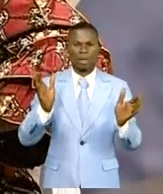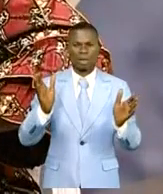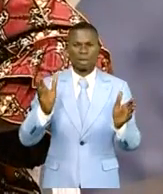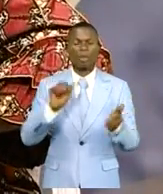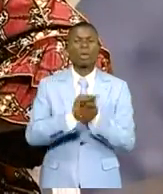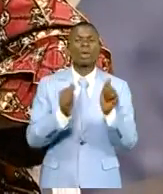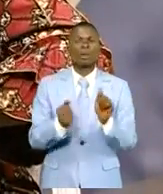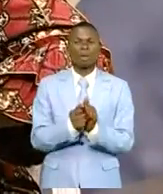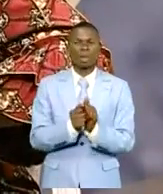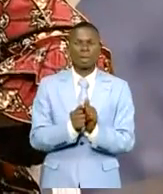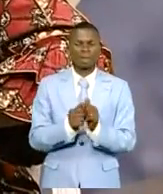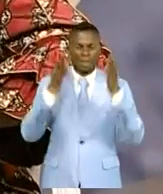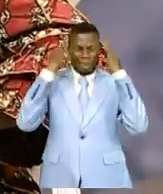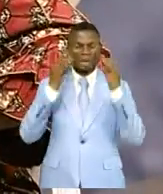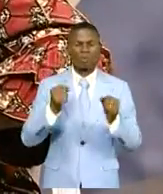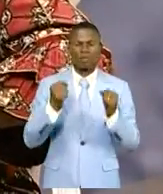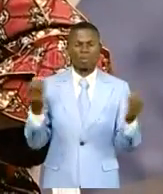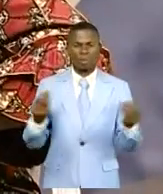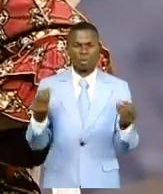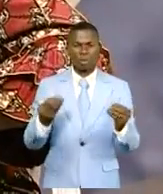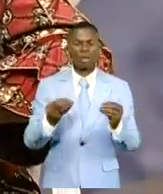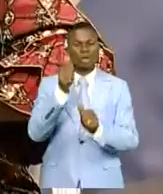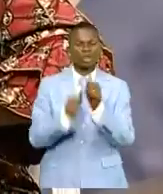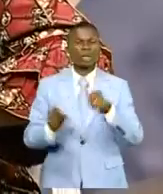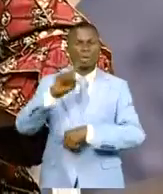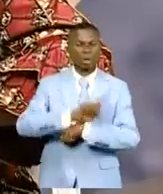une situation très triste parce que tous les jours,